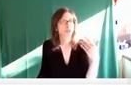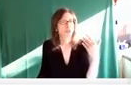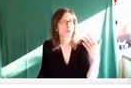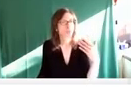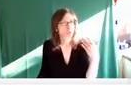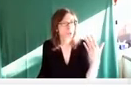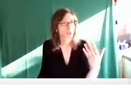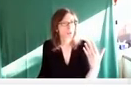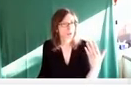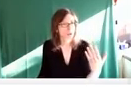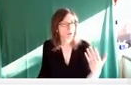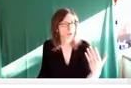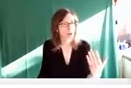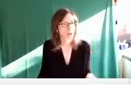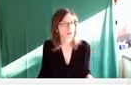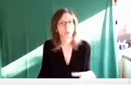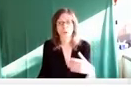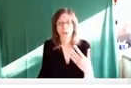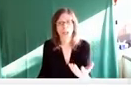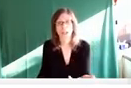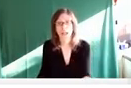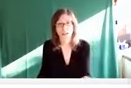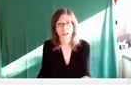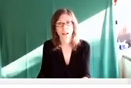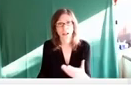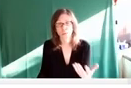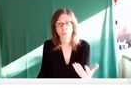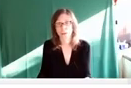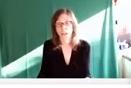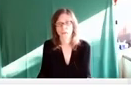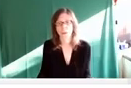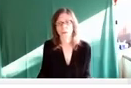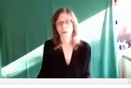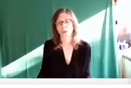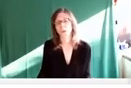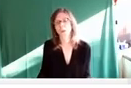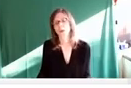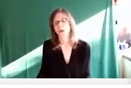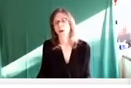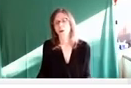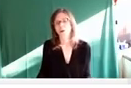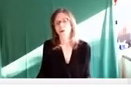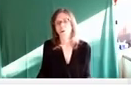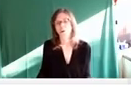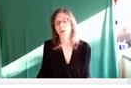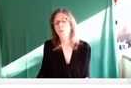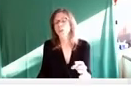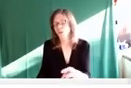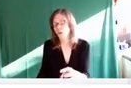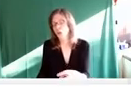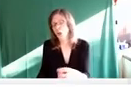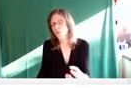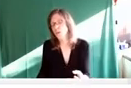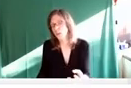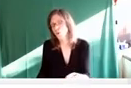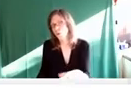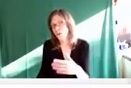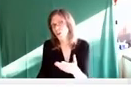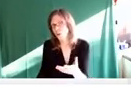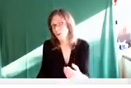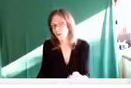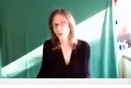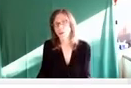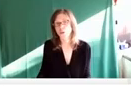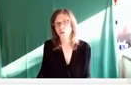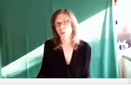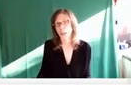juste de vous poser les bonnes questions au départ, de répondre à celle à laquelle vous avez l'information. Puis pour les chercheurs qui font des demandes de